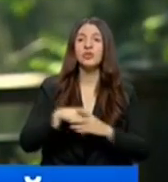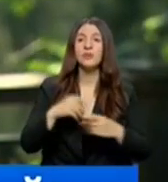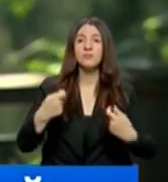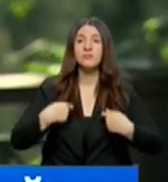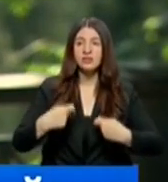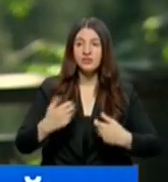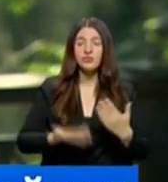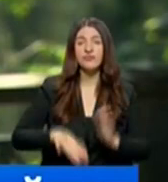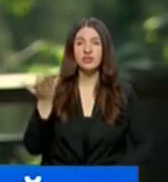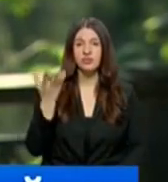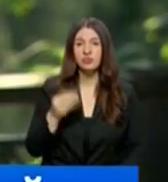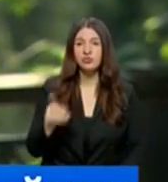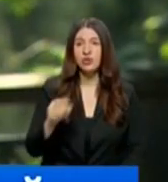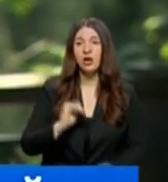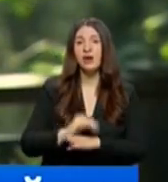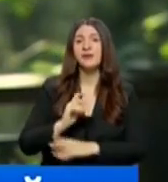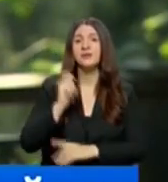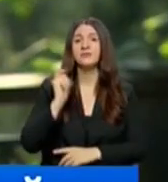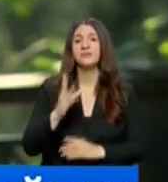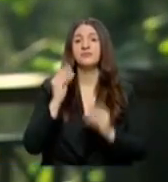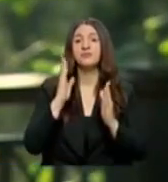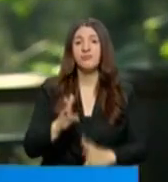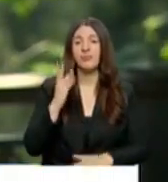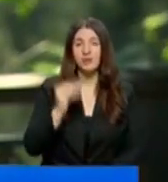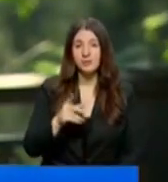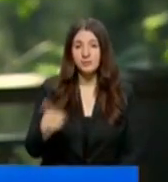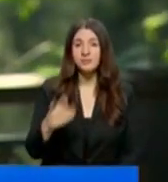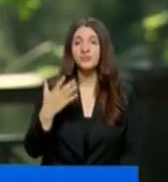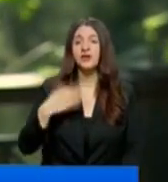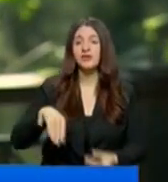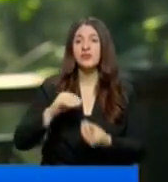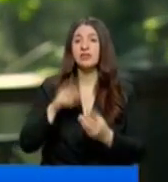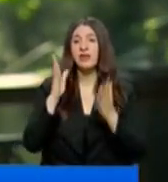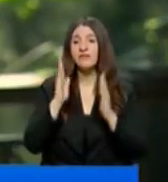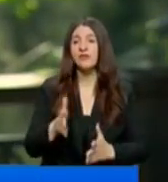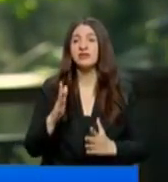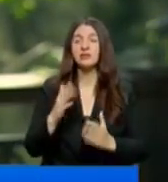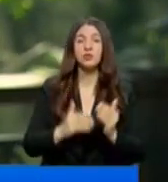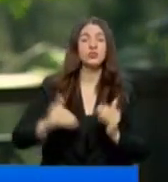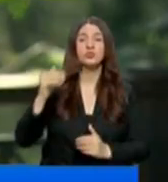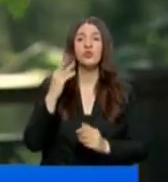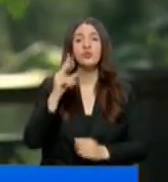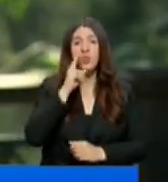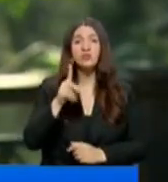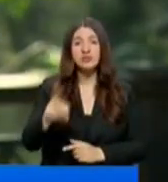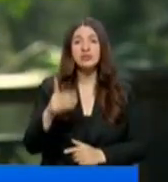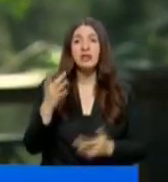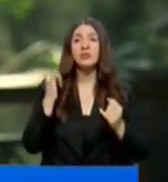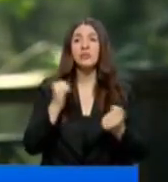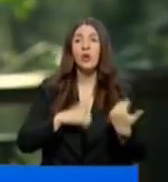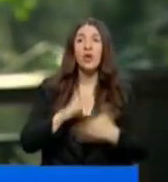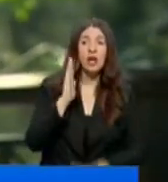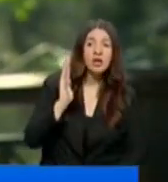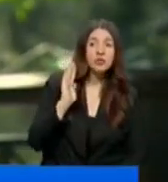maliyeti daha fazla olacak. Hayat pahalılığı daha fazla olacak. Faizler daha fazla yükselecek. Göreceksiniz yani felakete